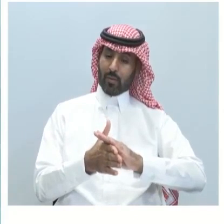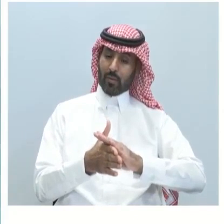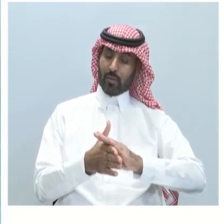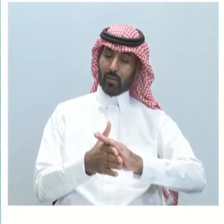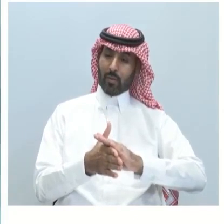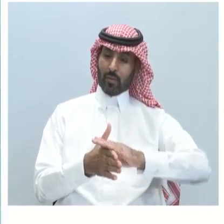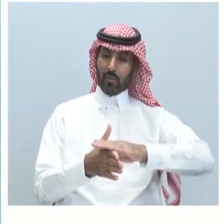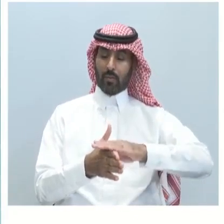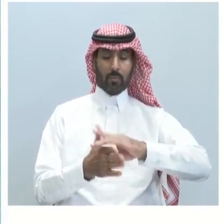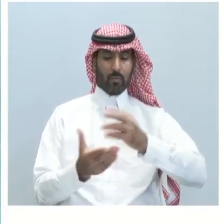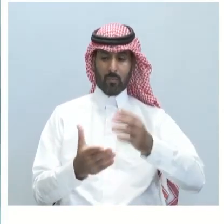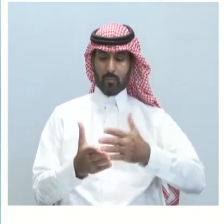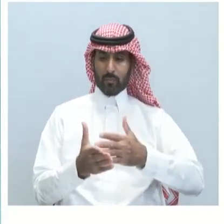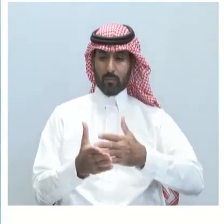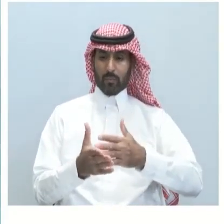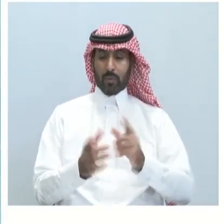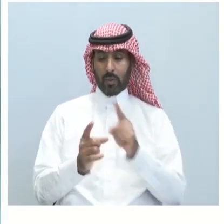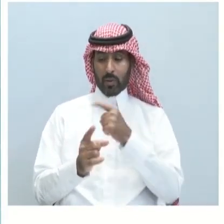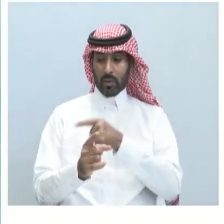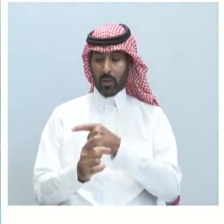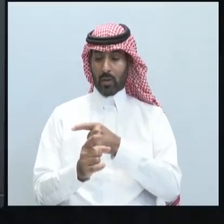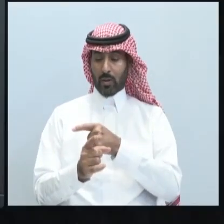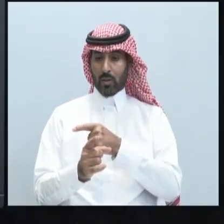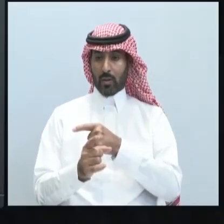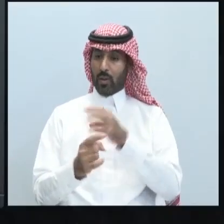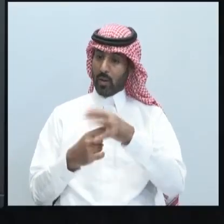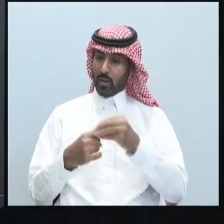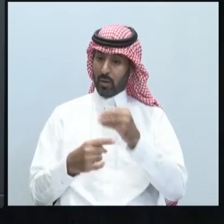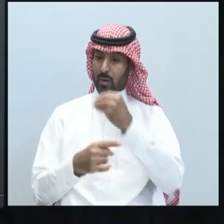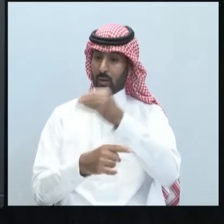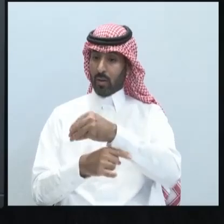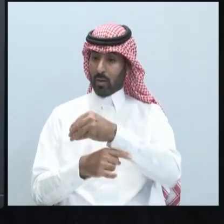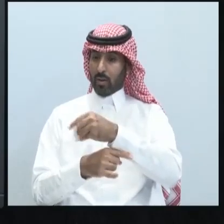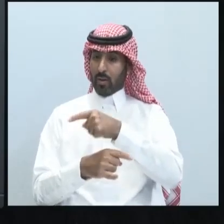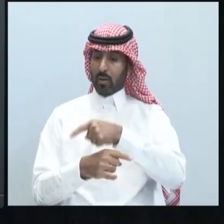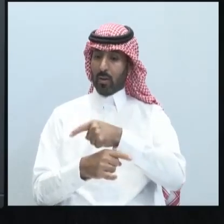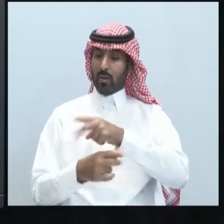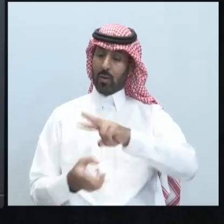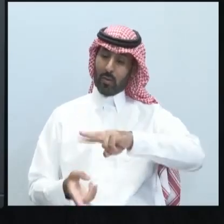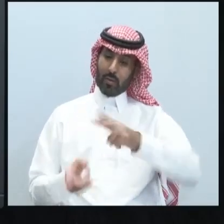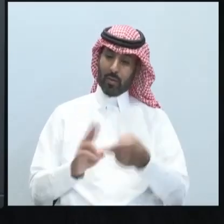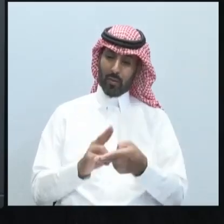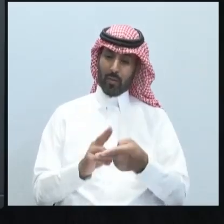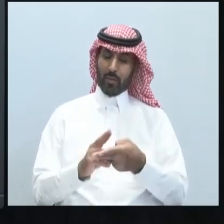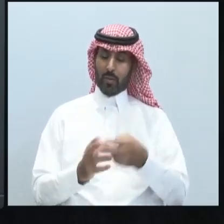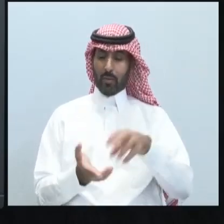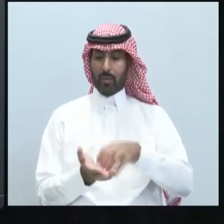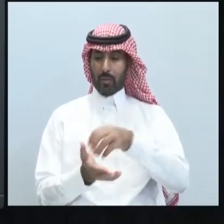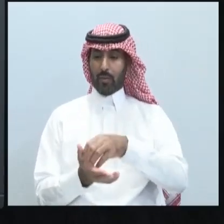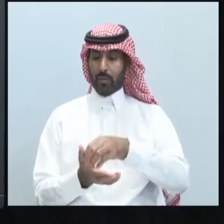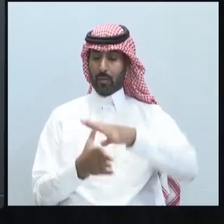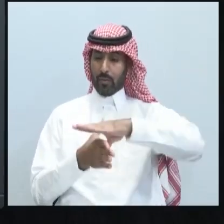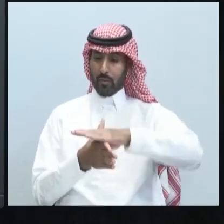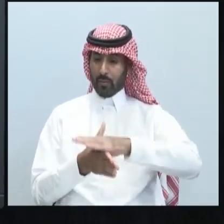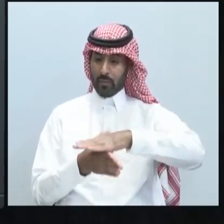غير متزن طيب مبدا الوشات الايه ما الذي سوف يحدث يجعل التفاعل يعيد تواضعه حتى يصير ايش